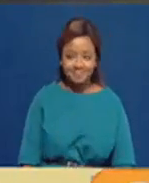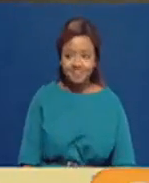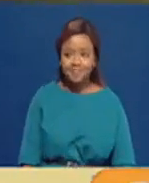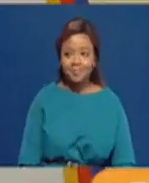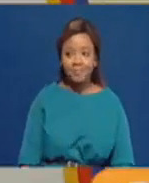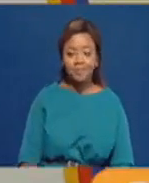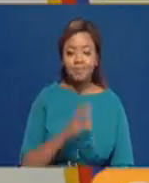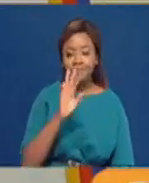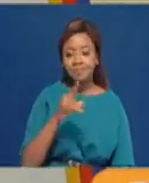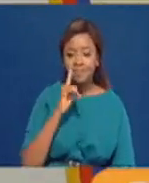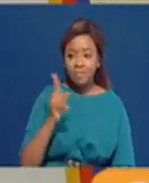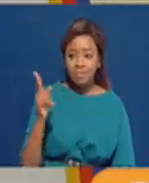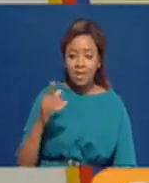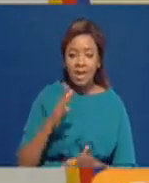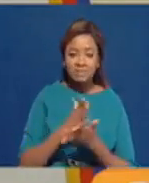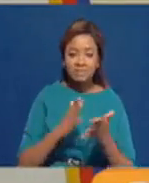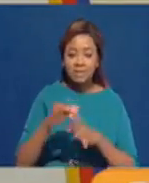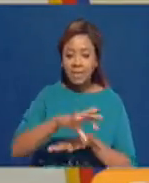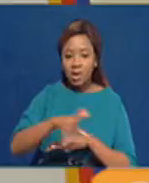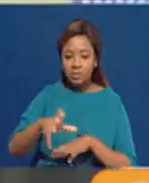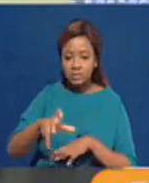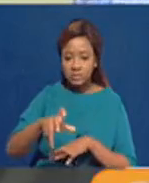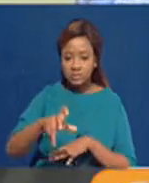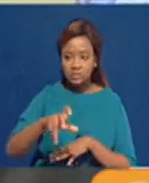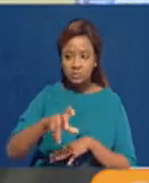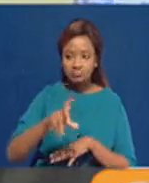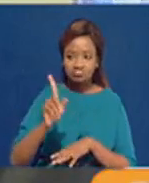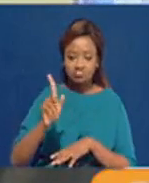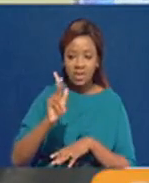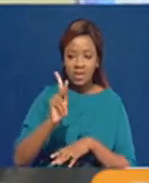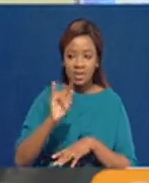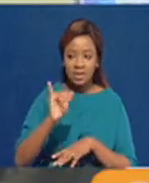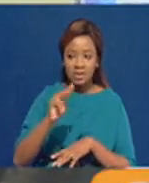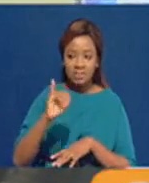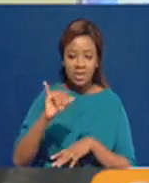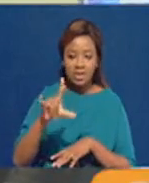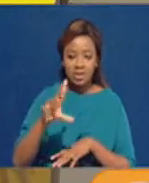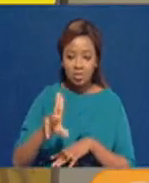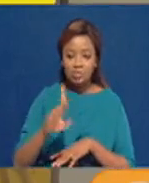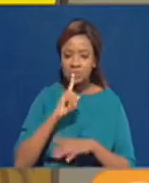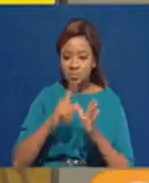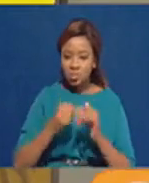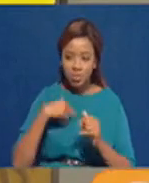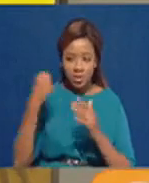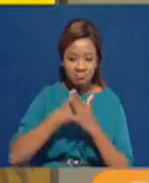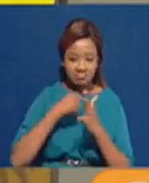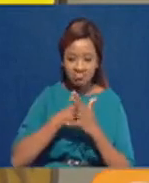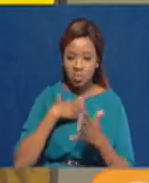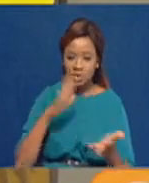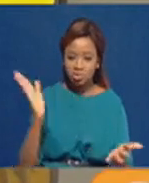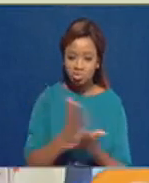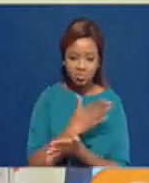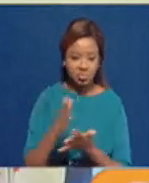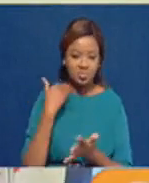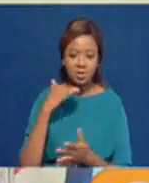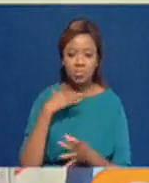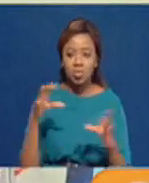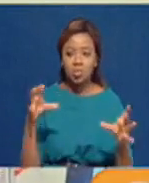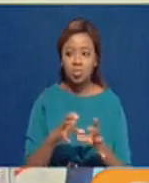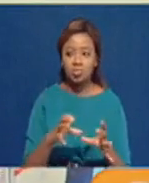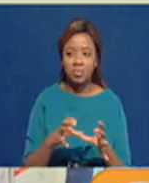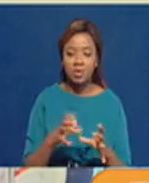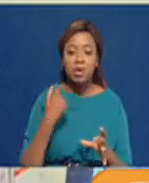Nairobi Sub-County Commander Rafael Kimilo said they are determined to rid Nairobi of criminal gangs. Tumetumia